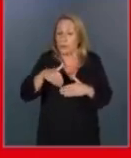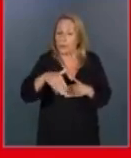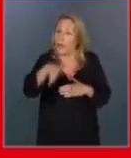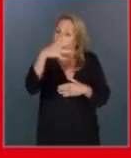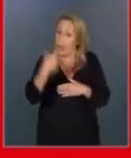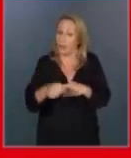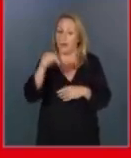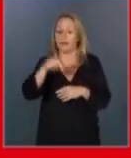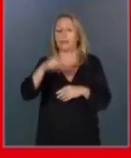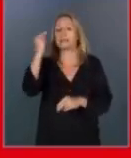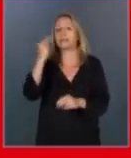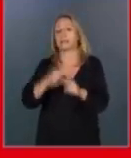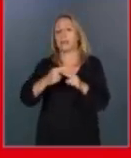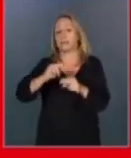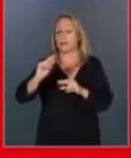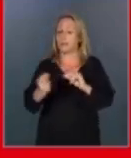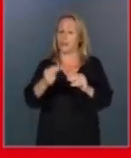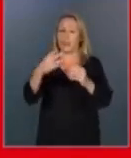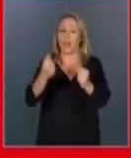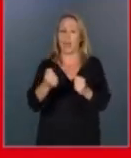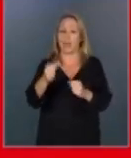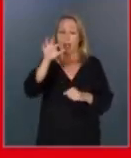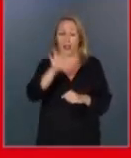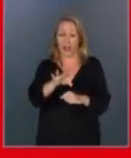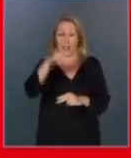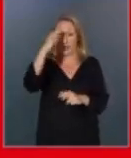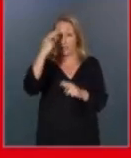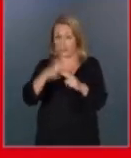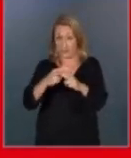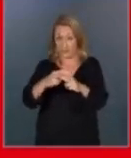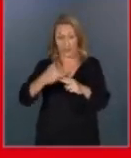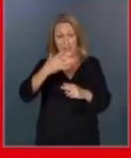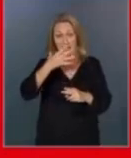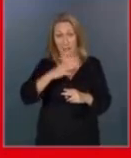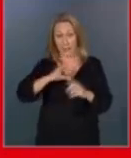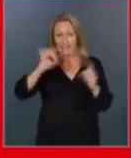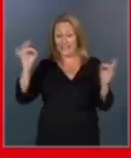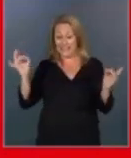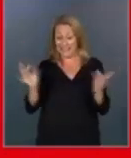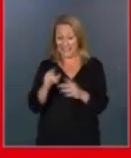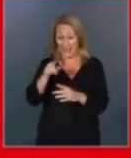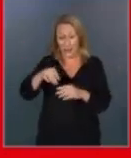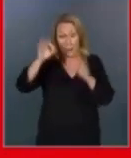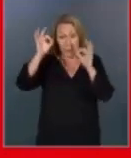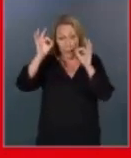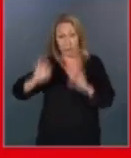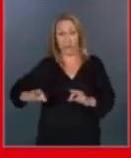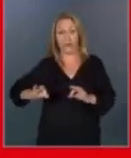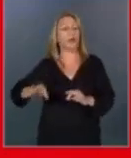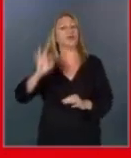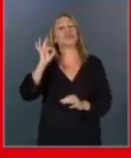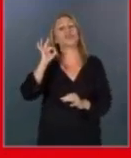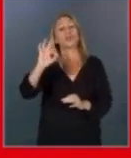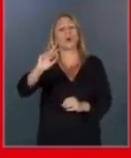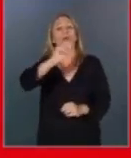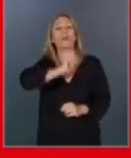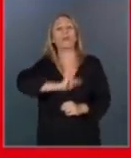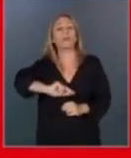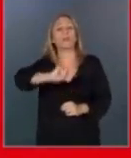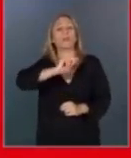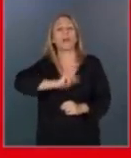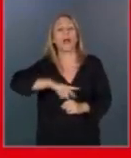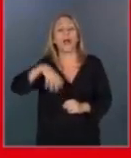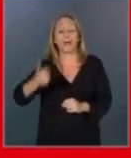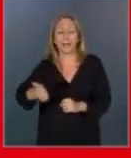διάστημα. Μία κρίσιμη μάχη όχι μόνο διότι αν αυτό επισυμβεί με μοναδικό στόχο να υποφεληθούν